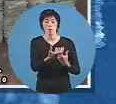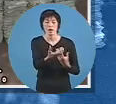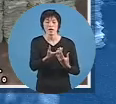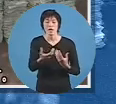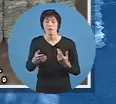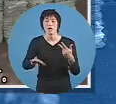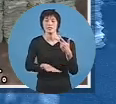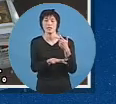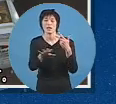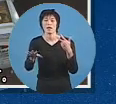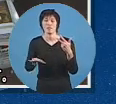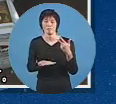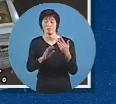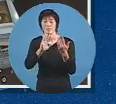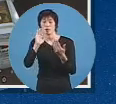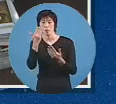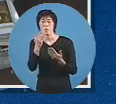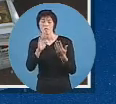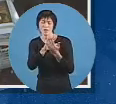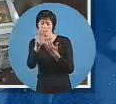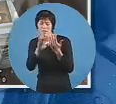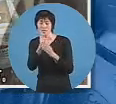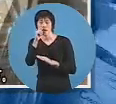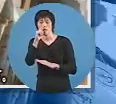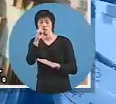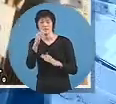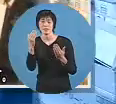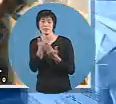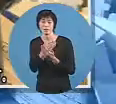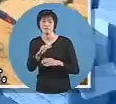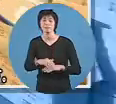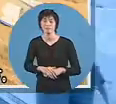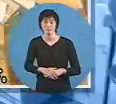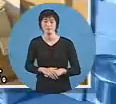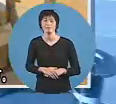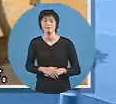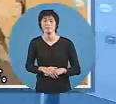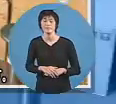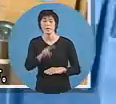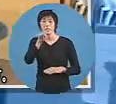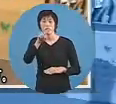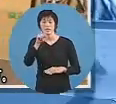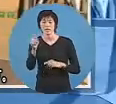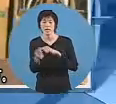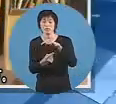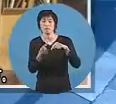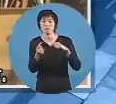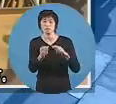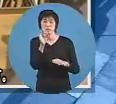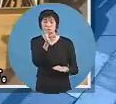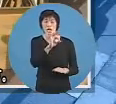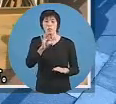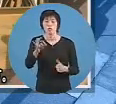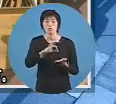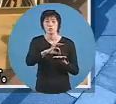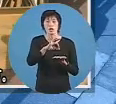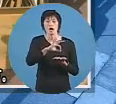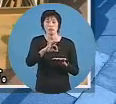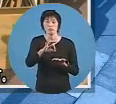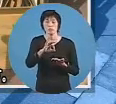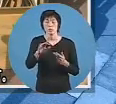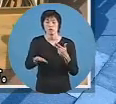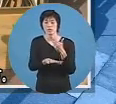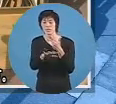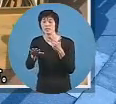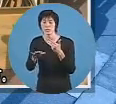資源、混ぜればゴミです。さらにリサイクルでできた再生品を利用することも資源の節約につ